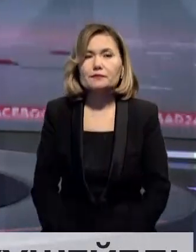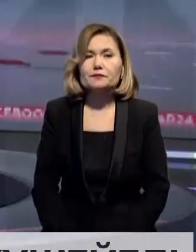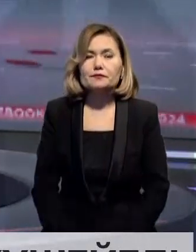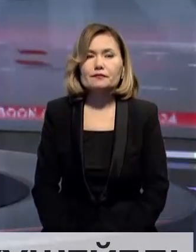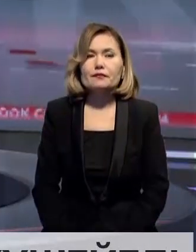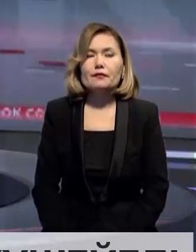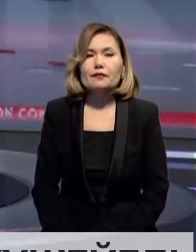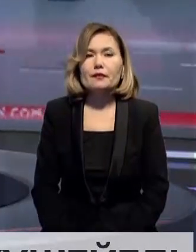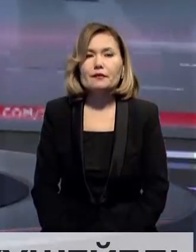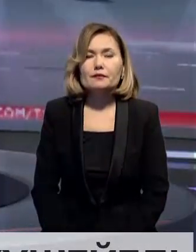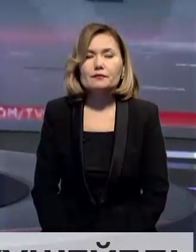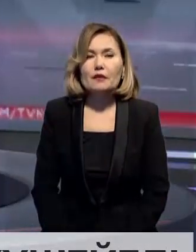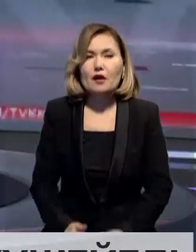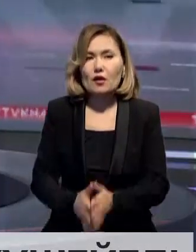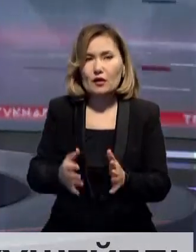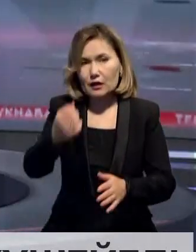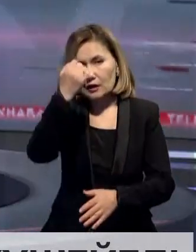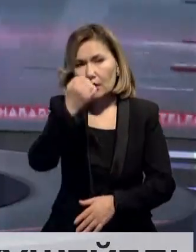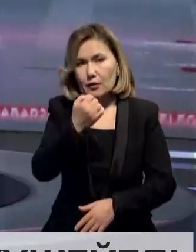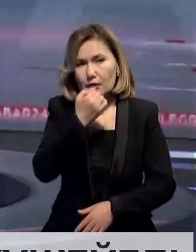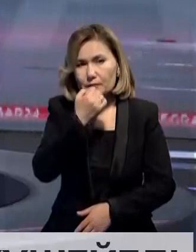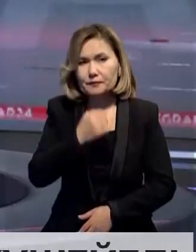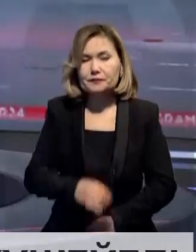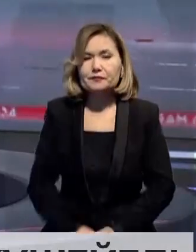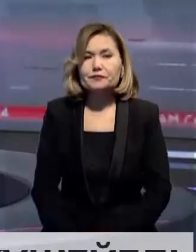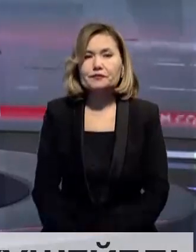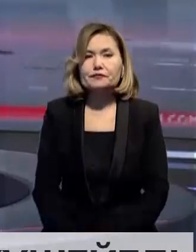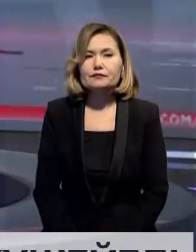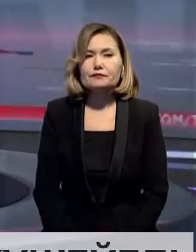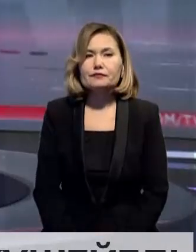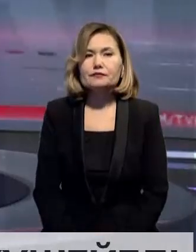Алтынзер, көп рахмет ақпаратыңызға. Жаңалықтарымызды одан әрі жалғастырамыз.